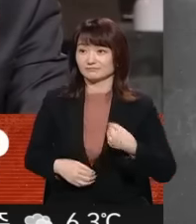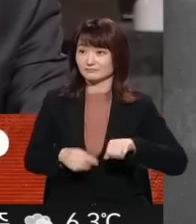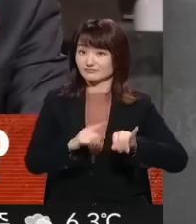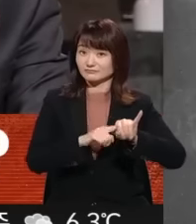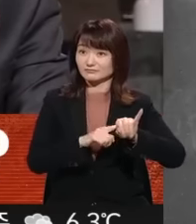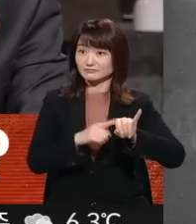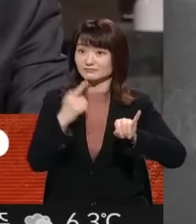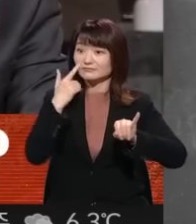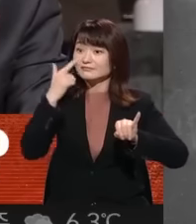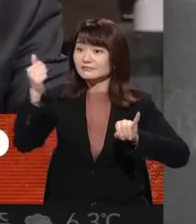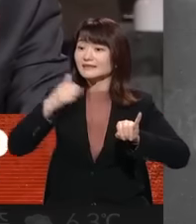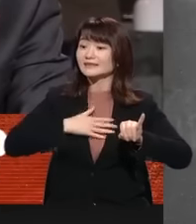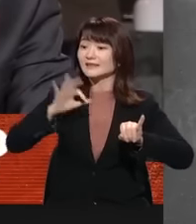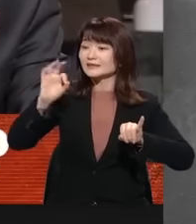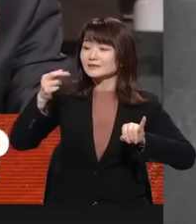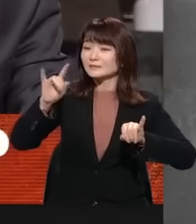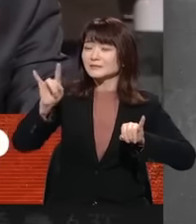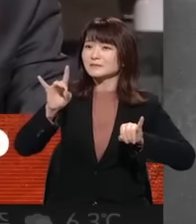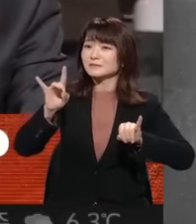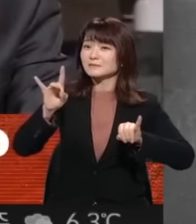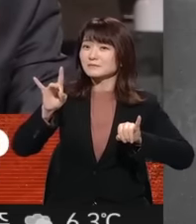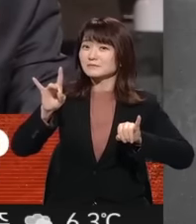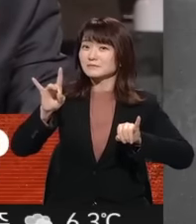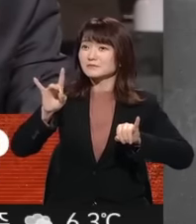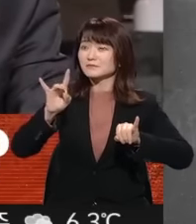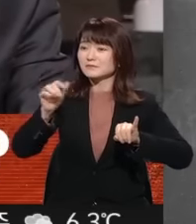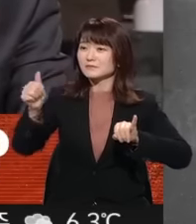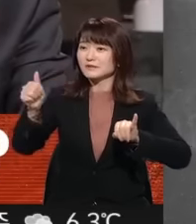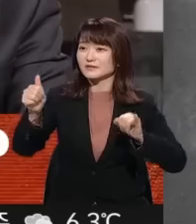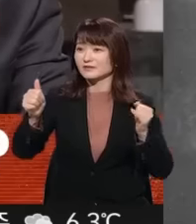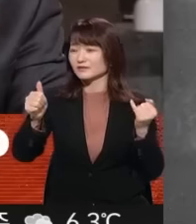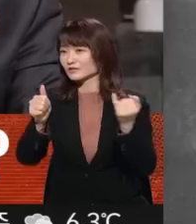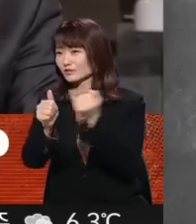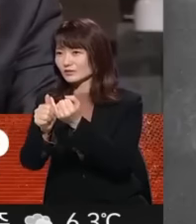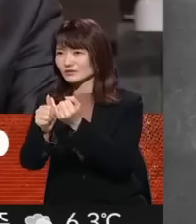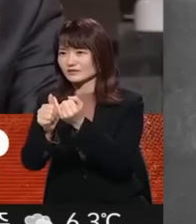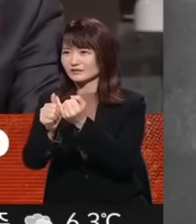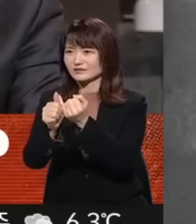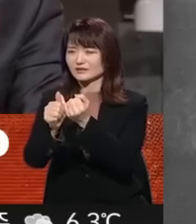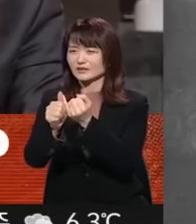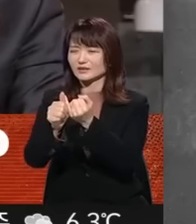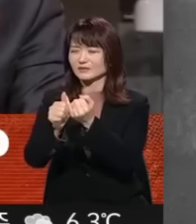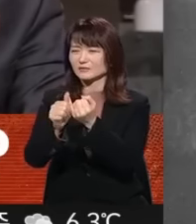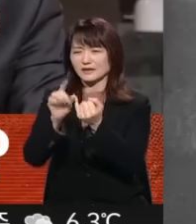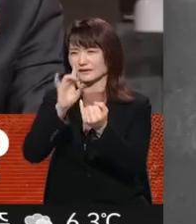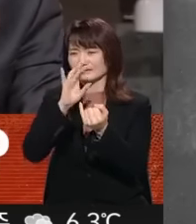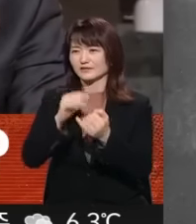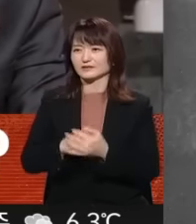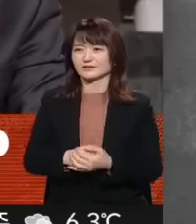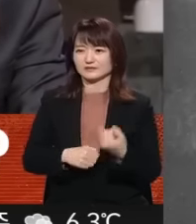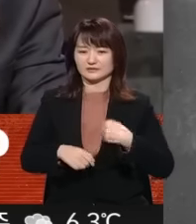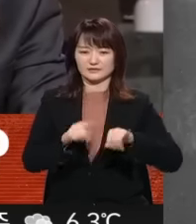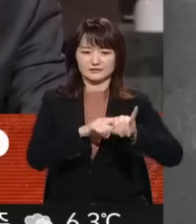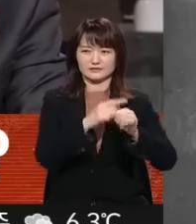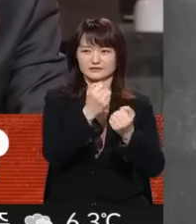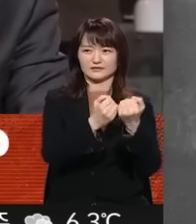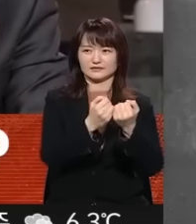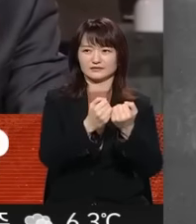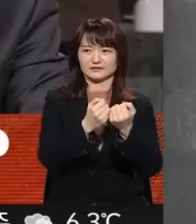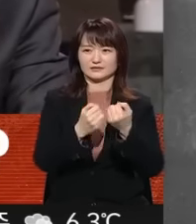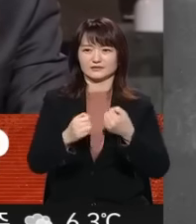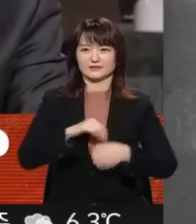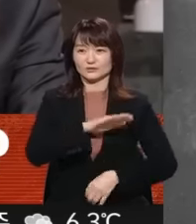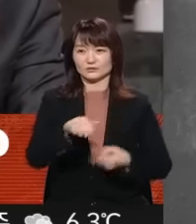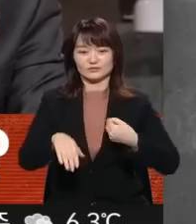아빠 나 은비 오빠 아닙니다 그럼 제가 설득해야죠 근데 우리 딸 아마 제가 봤을 때 제 말들을